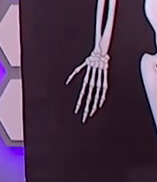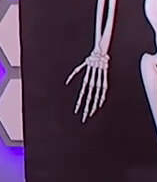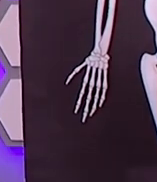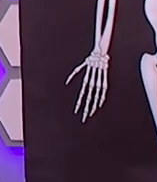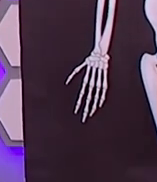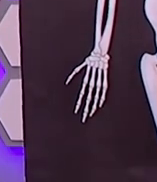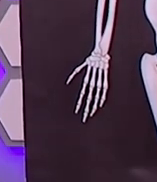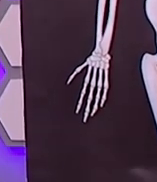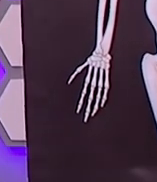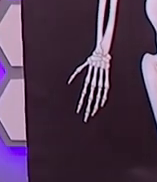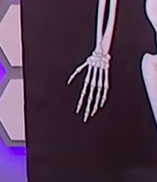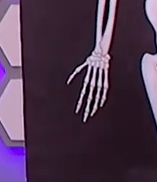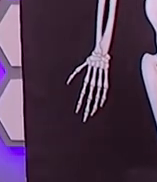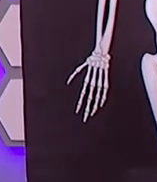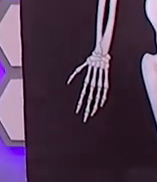Sejahtera